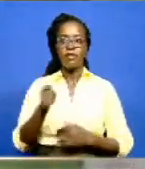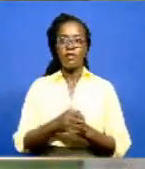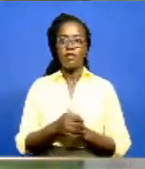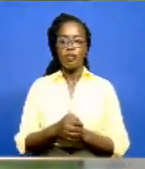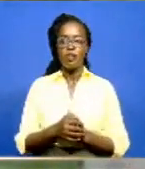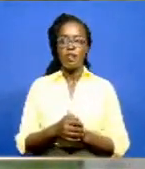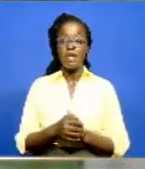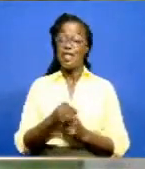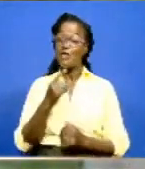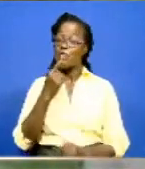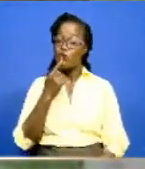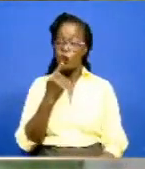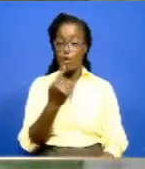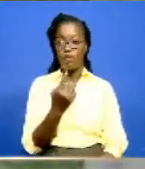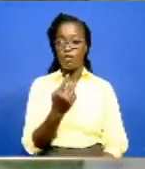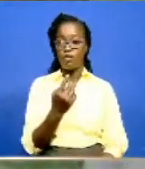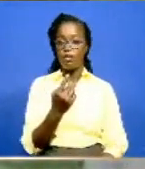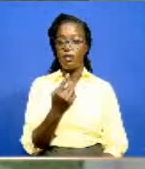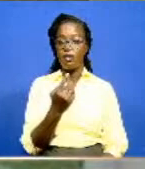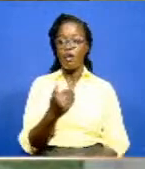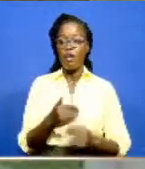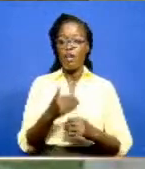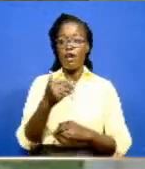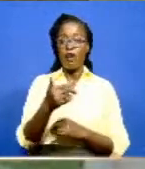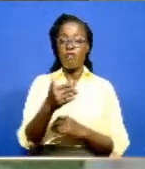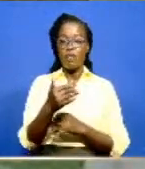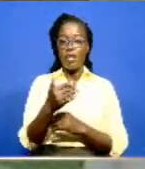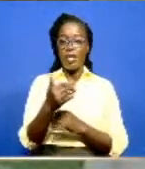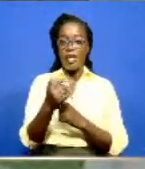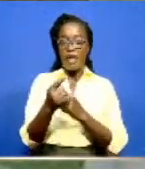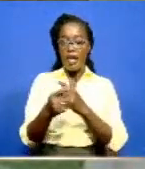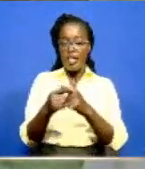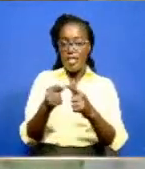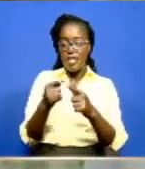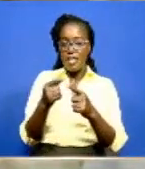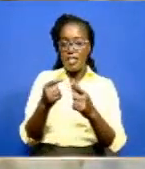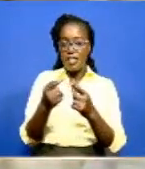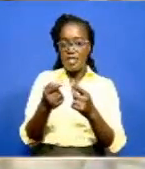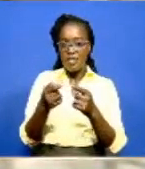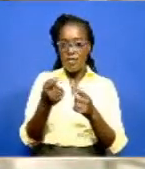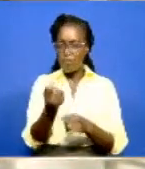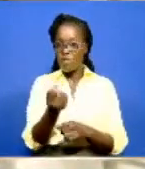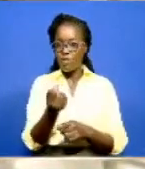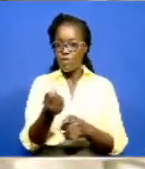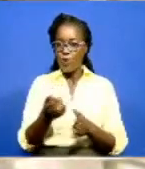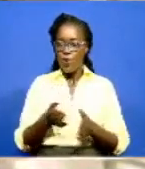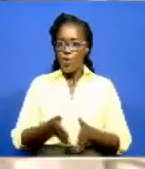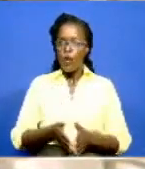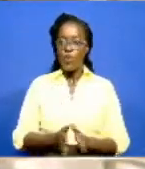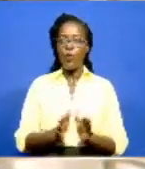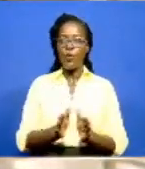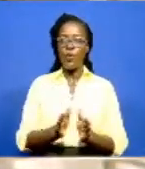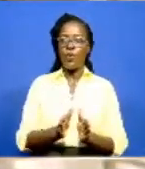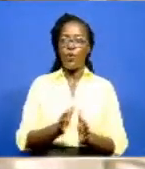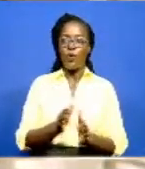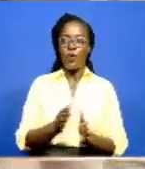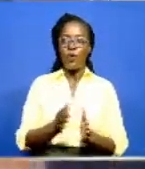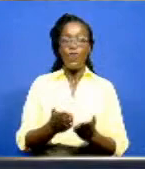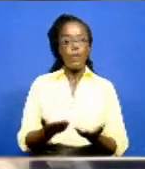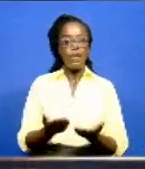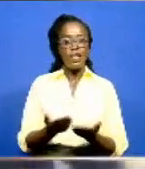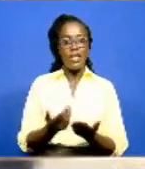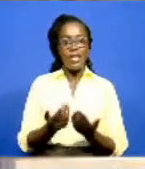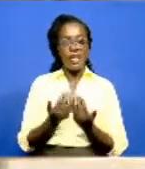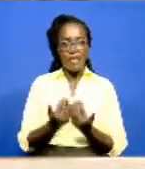na nina uhakika baada ya miaka kadhaa watazaa. Watakapozaa wale wana atanirudishia.